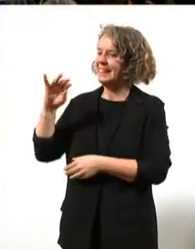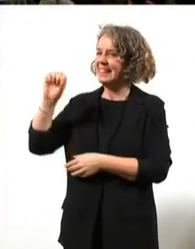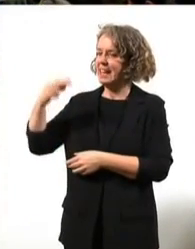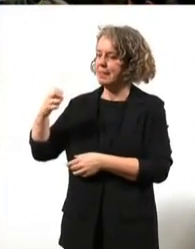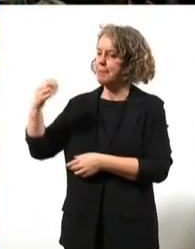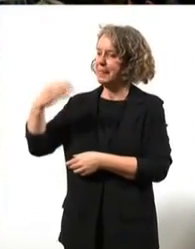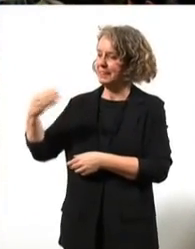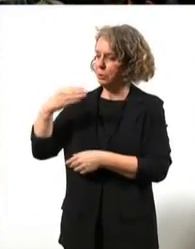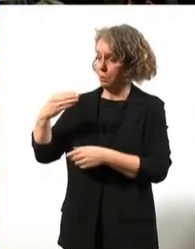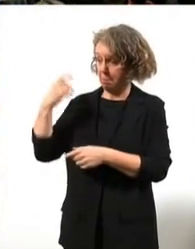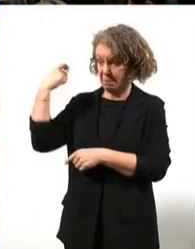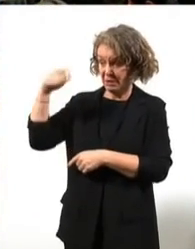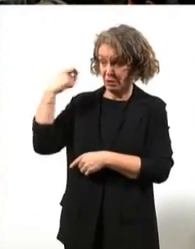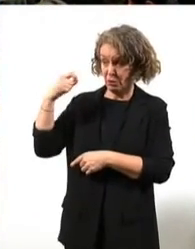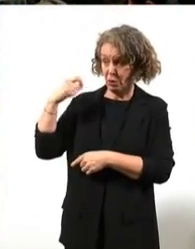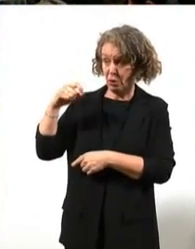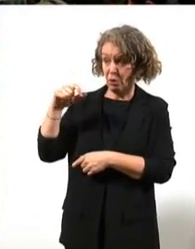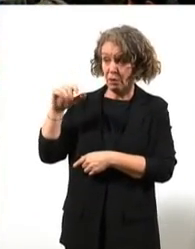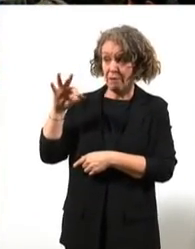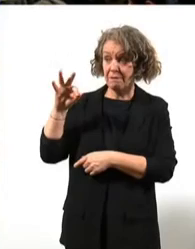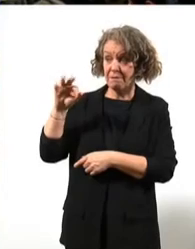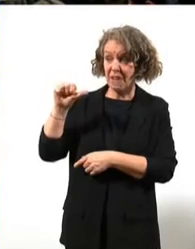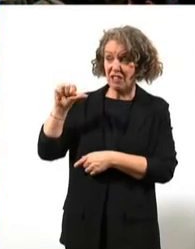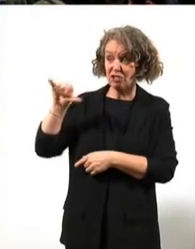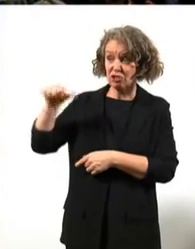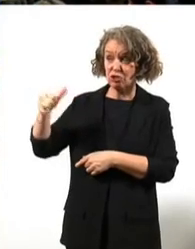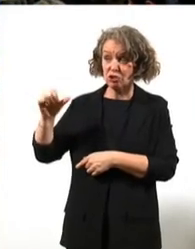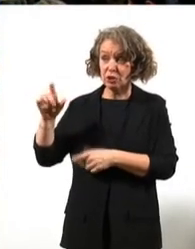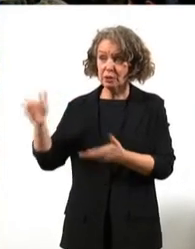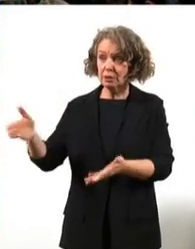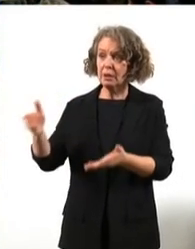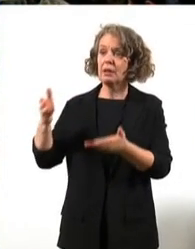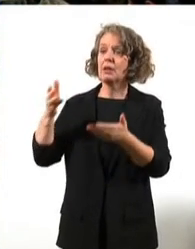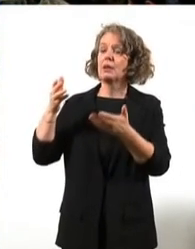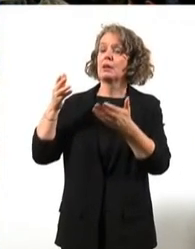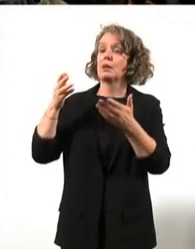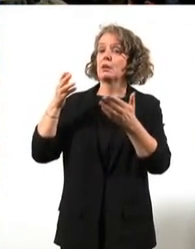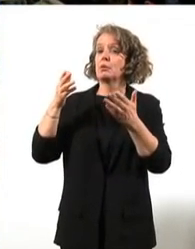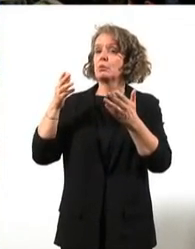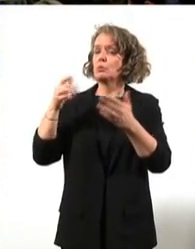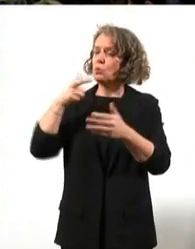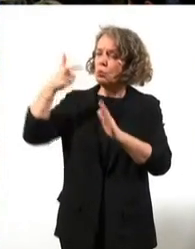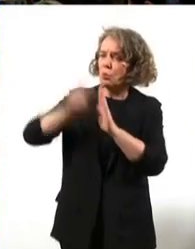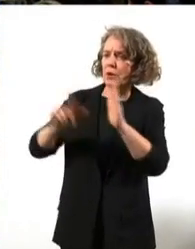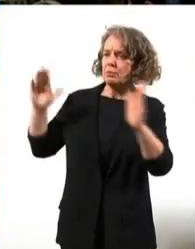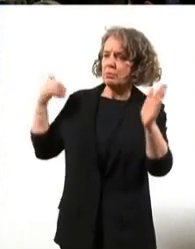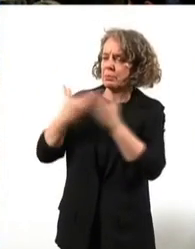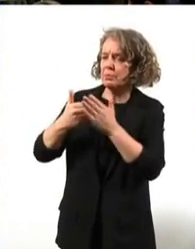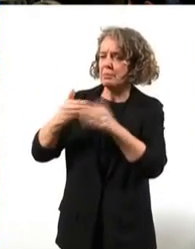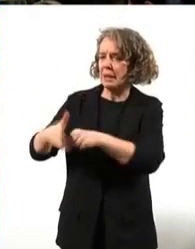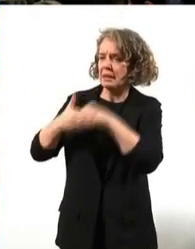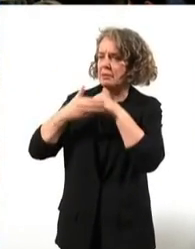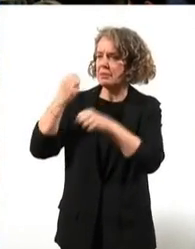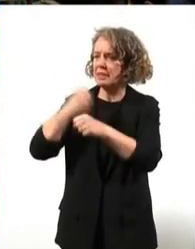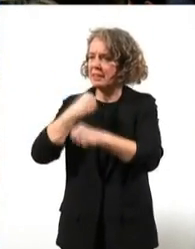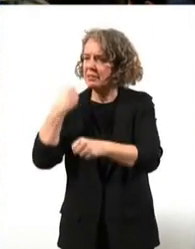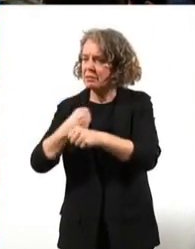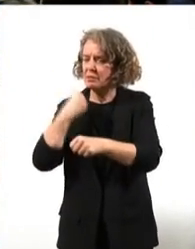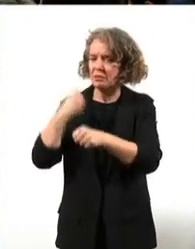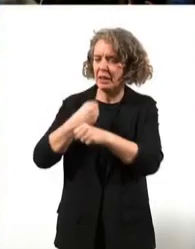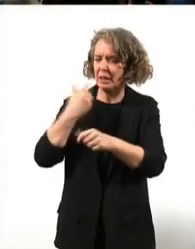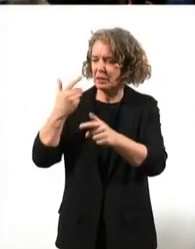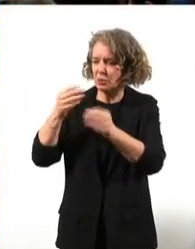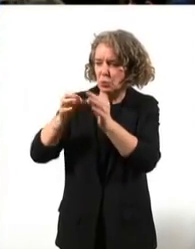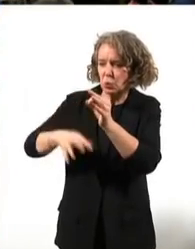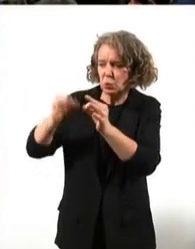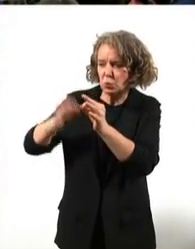de la FAGE. Tu travailles avec nous depuis 2 mois pour essayer de trouver des solutions. Je te laisse la parole, parce que je